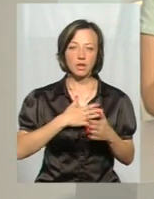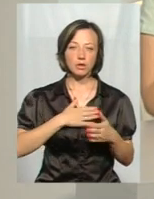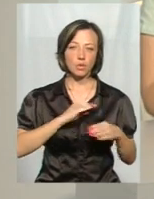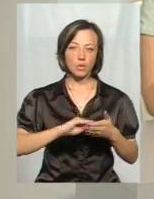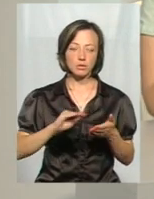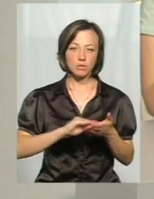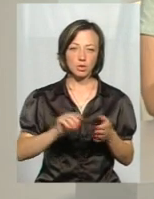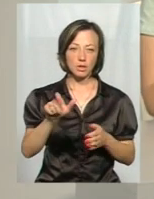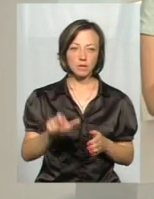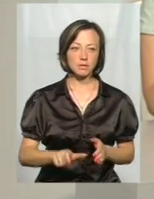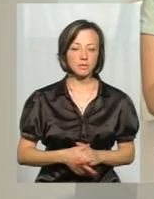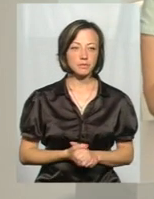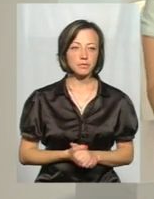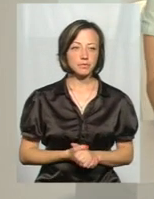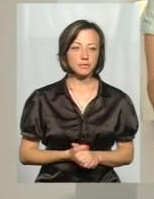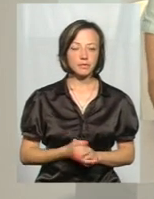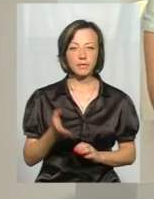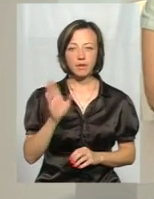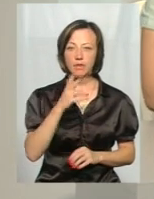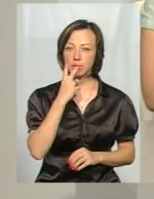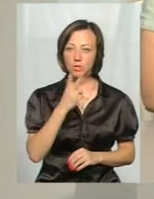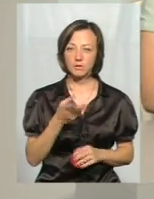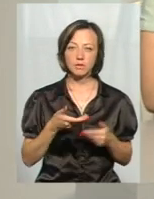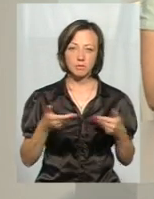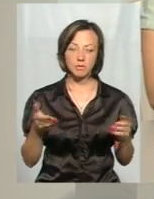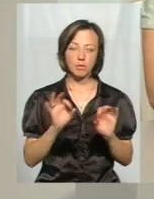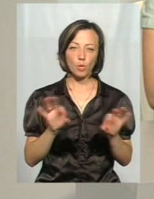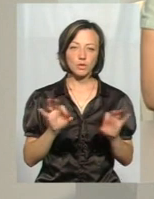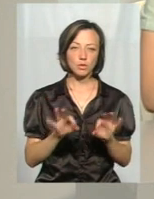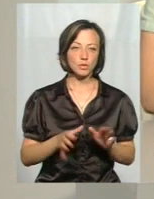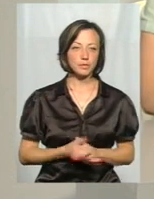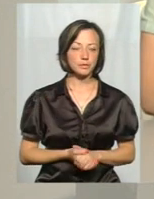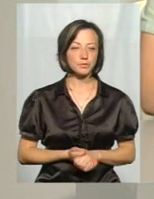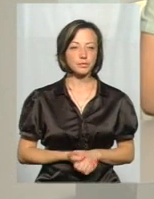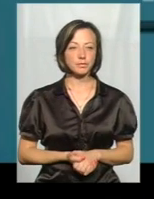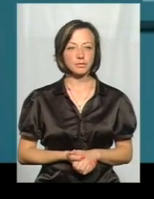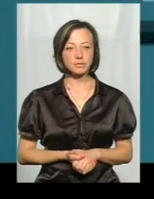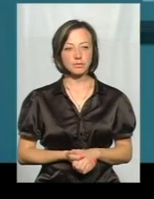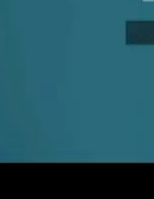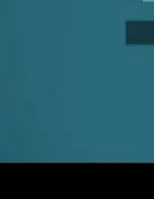колега Світлана Русіна. Давайте подивимось і ми, а потім прокоментуємо тут у студії.